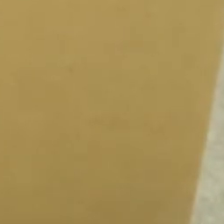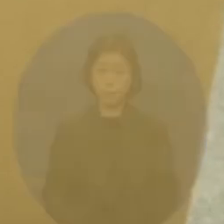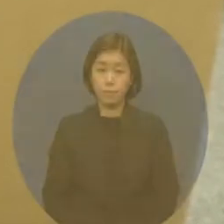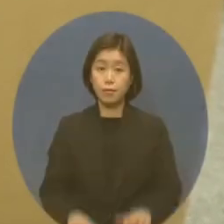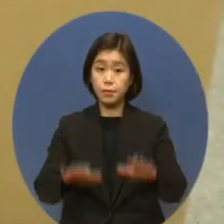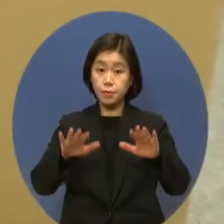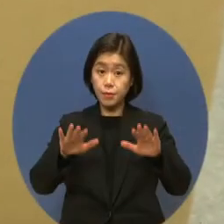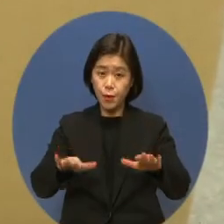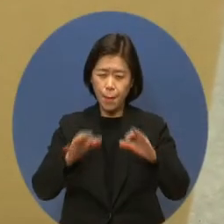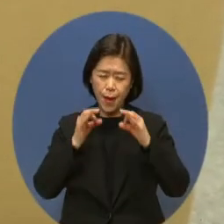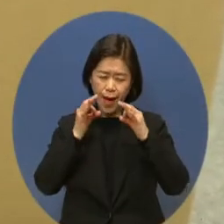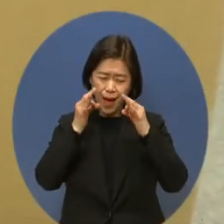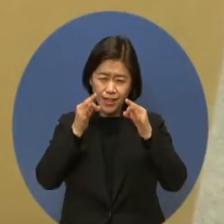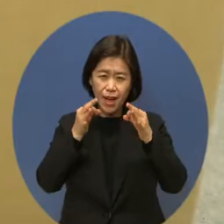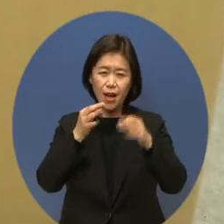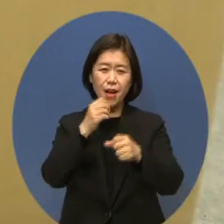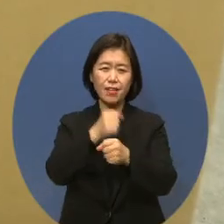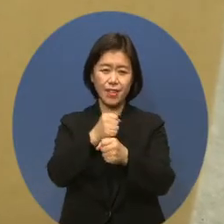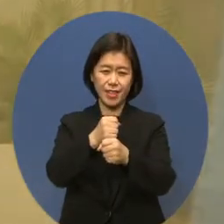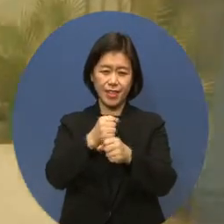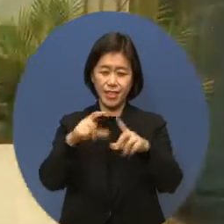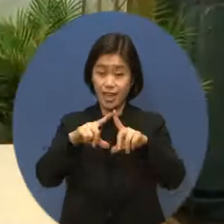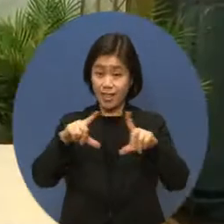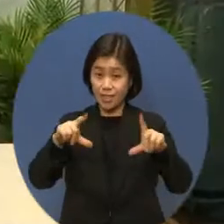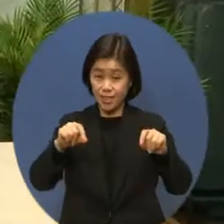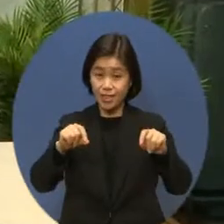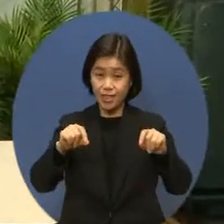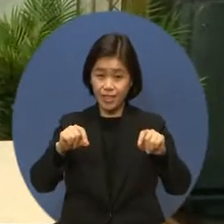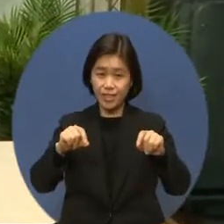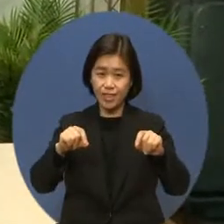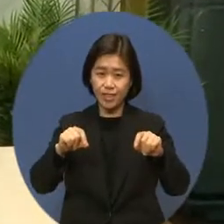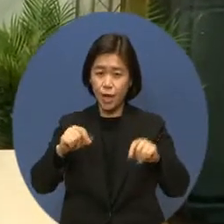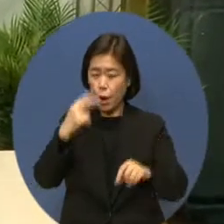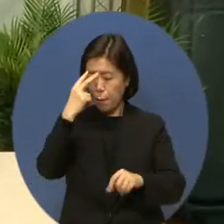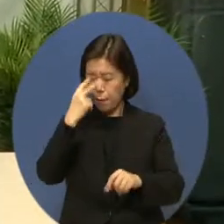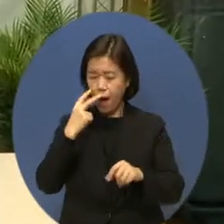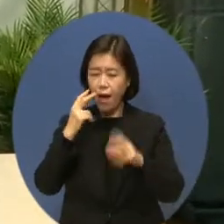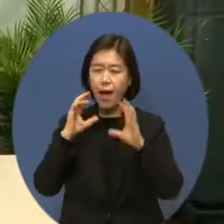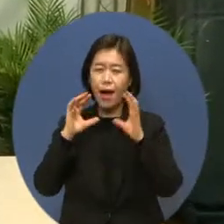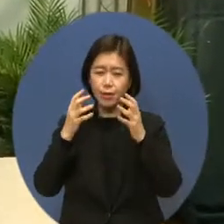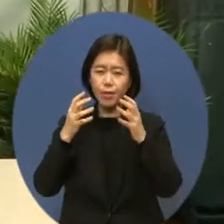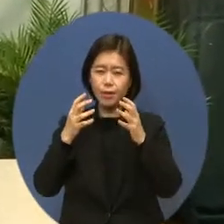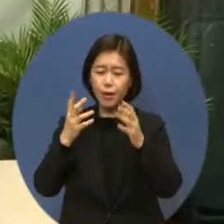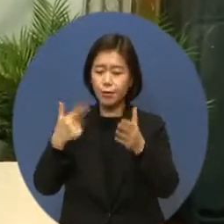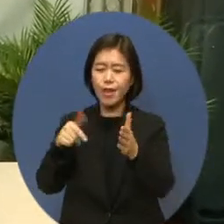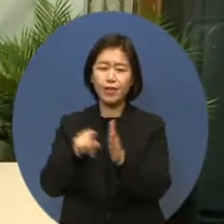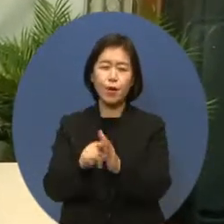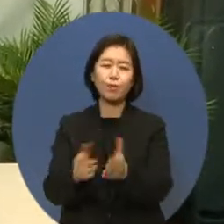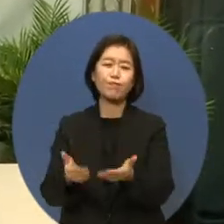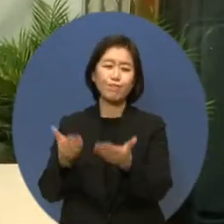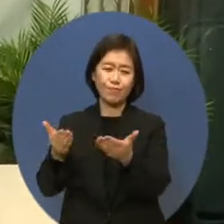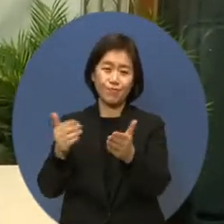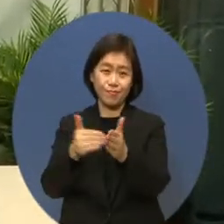오늘 정성껏 완성된 점자 카드는 세상의 빛이 필요한 아이들에게 귀하게 쓰일 것입니다.